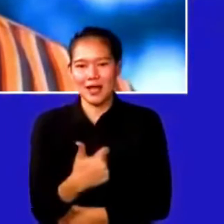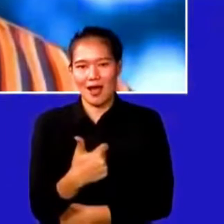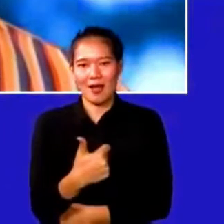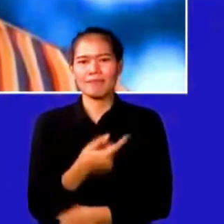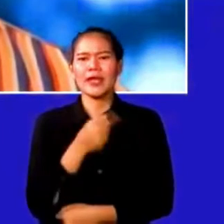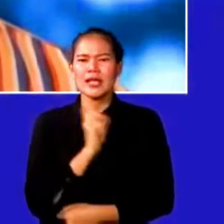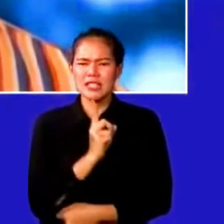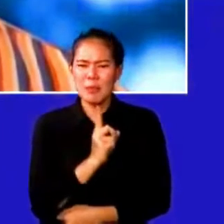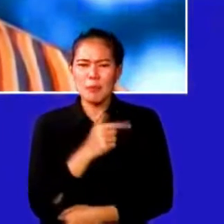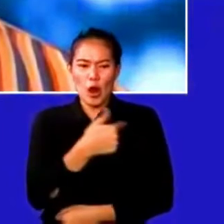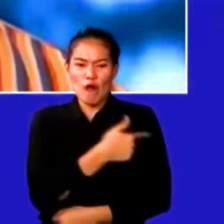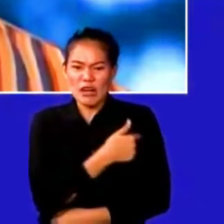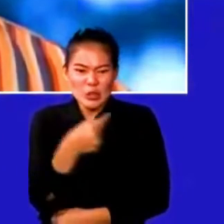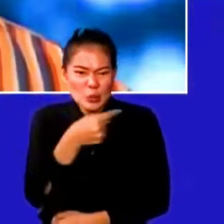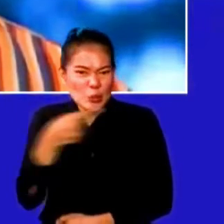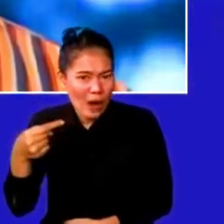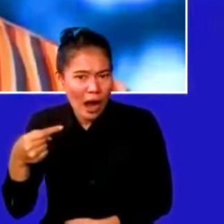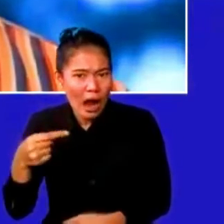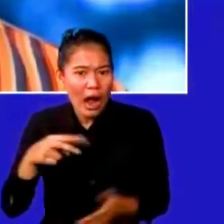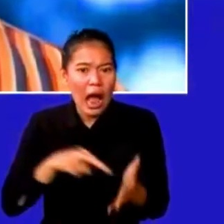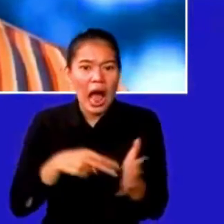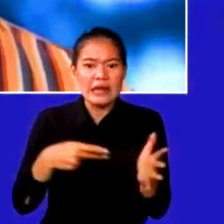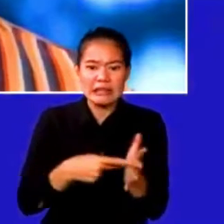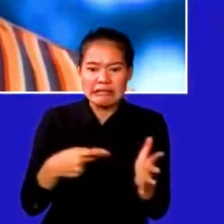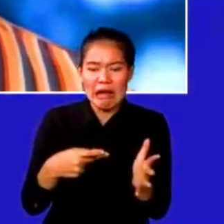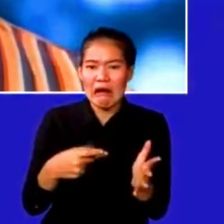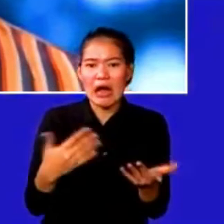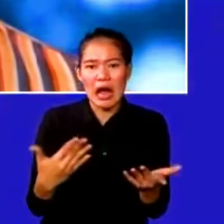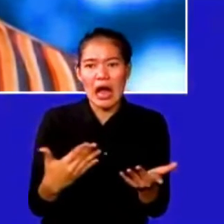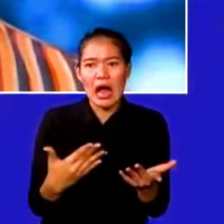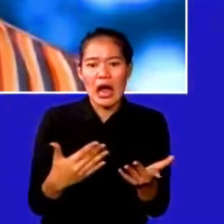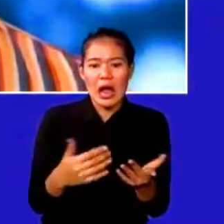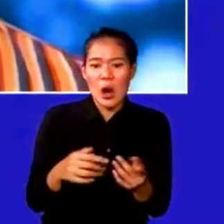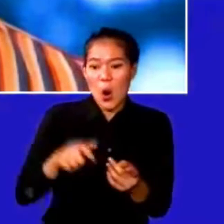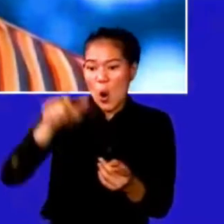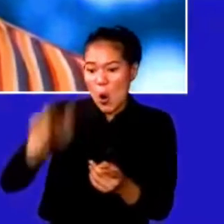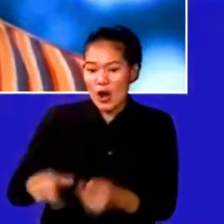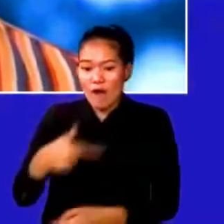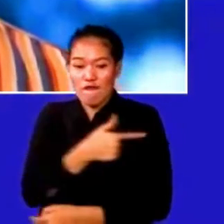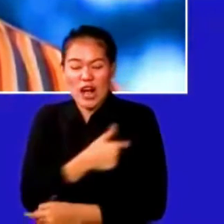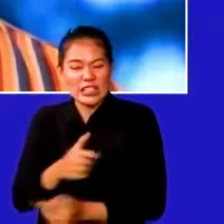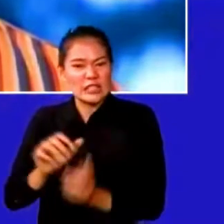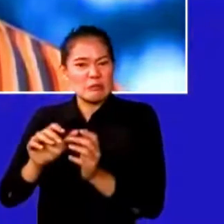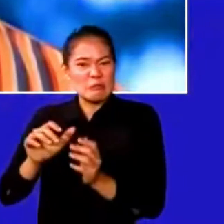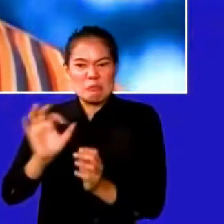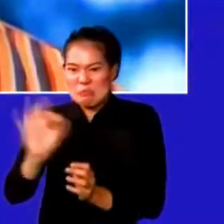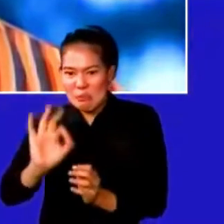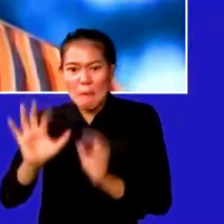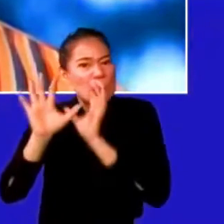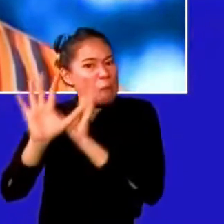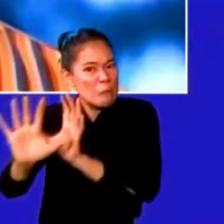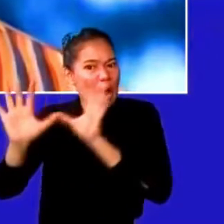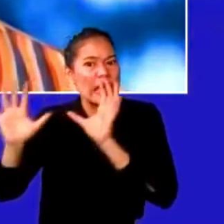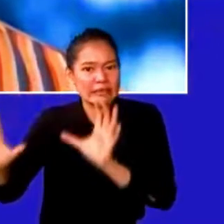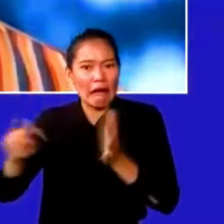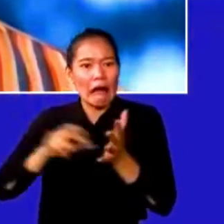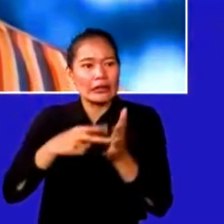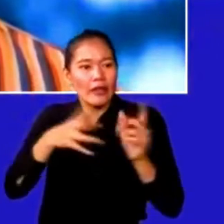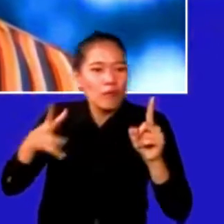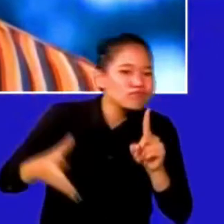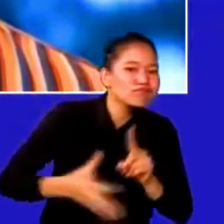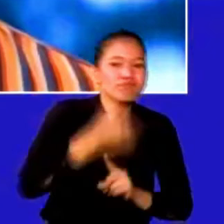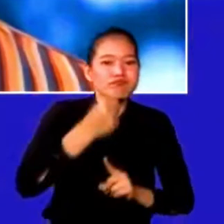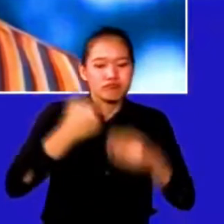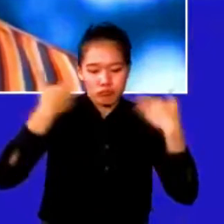para peletak sinasi masih kurang kita masih Jomblang lebih banyak yang tidak divaksinasi itupun tidak akan tercapai hati